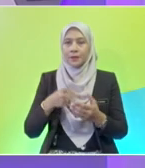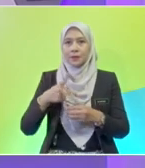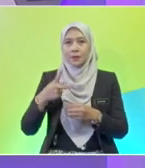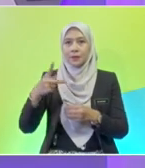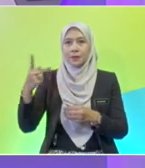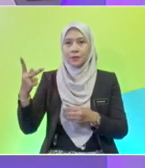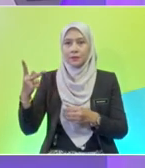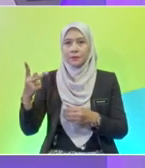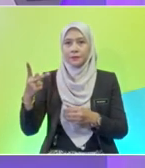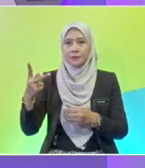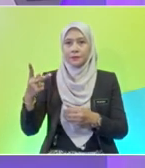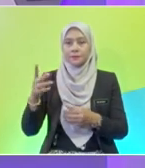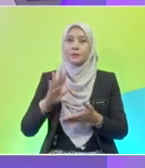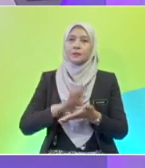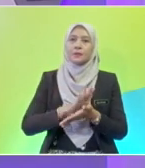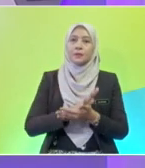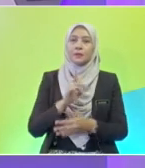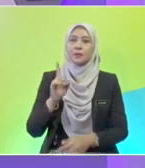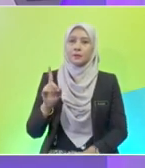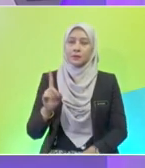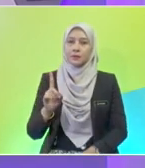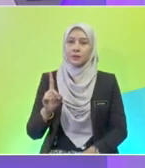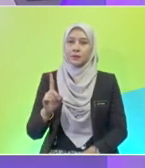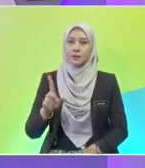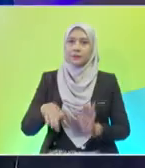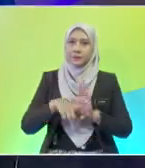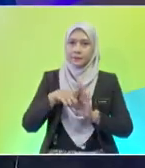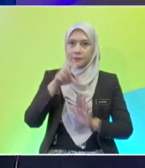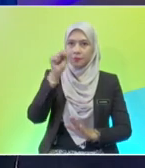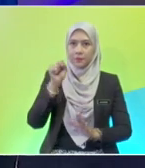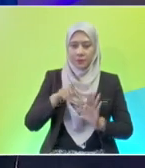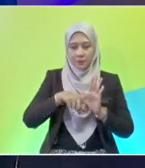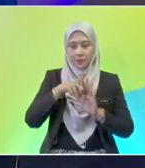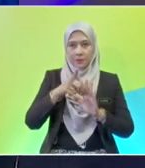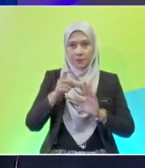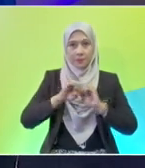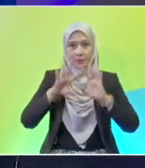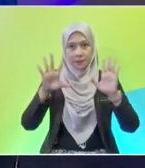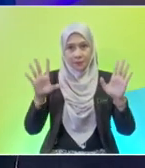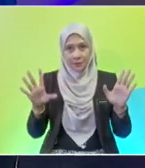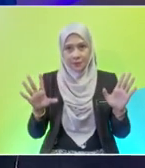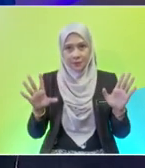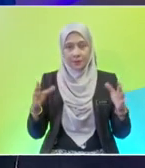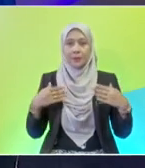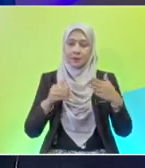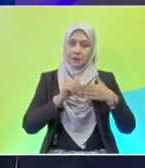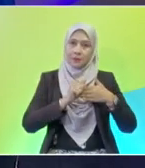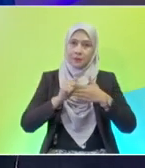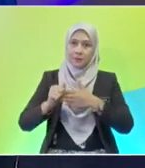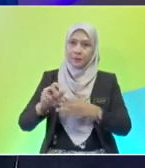lebih soalnya adalah lebih jelas lebih jelas kita depan